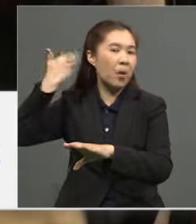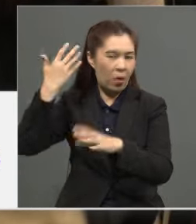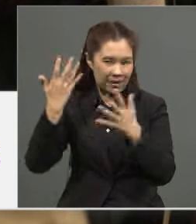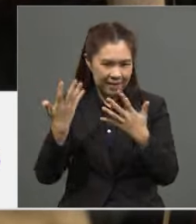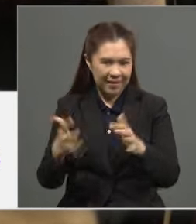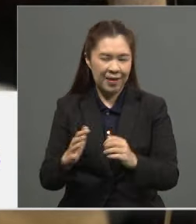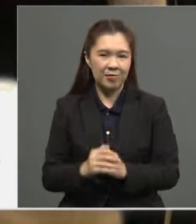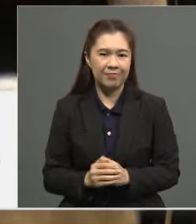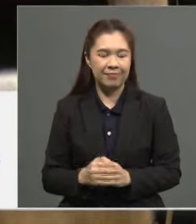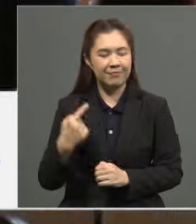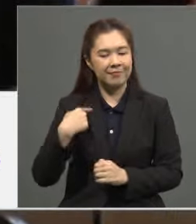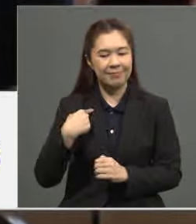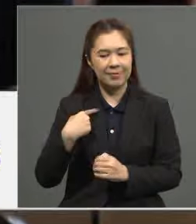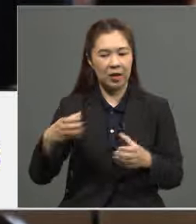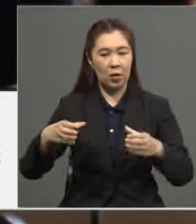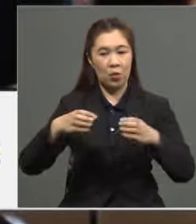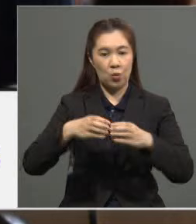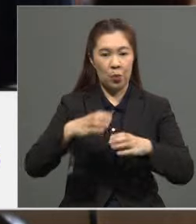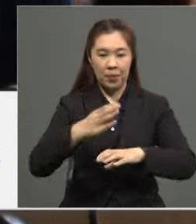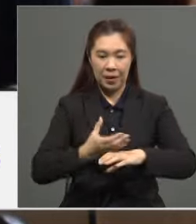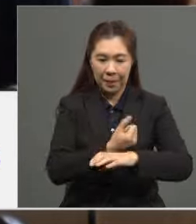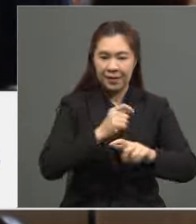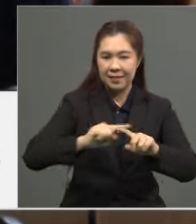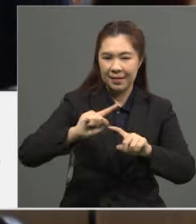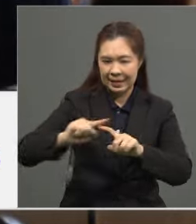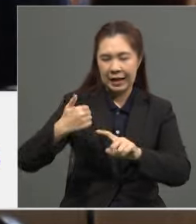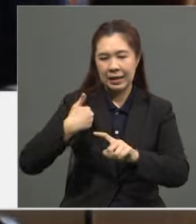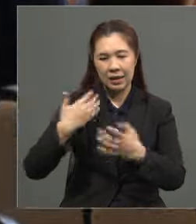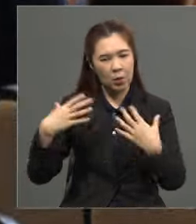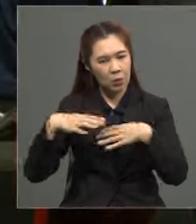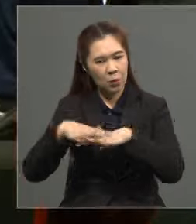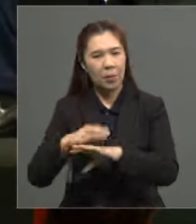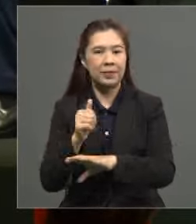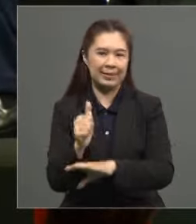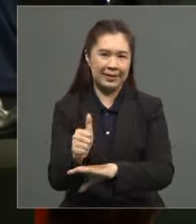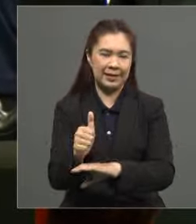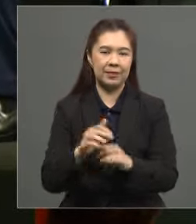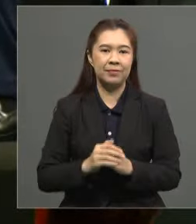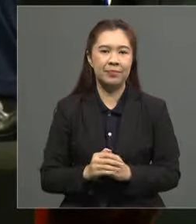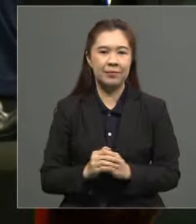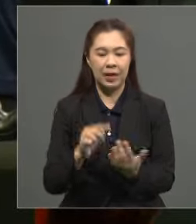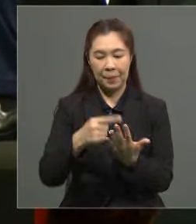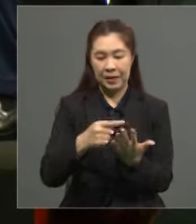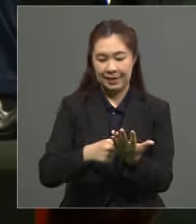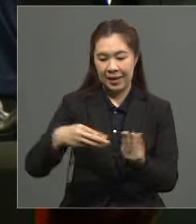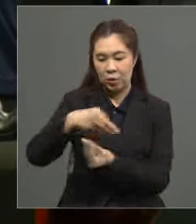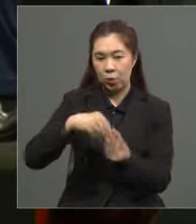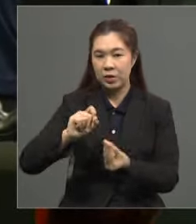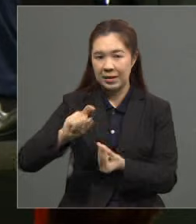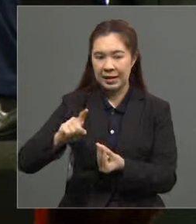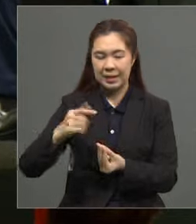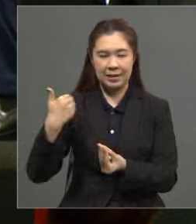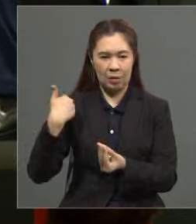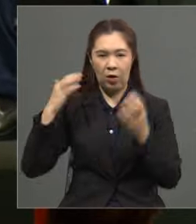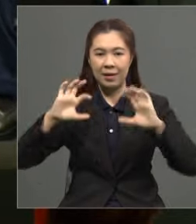ยืนยันว่าความสัมพันธ์ของพรรคร่วมรัฐบาลถือว่ายังดีอยู่ขณะที่ทีมที่ปรึกษาเศรษฐกิจของรัฐบาลเคยพูดคุยกับตน